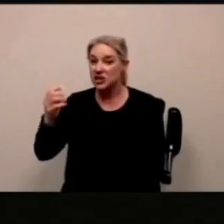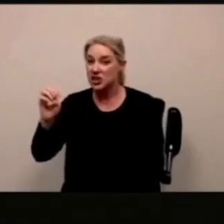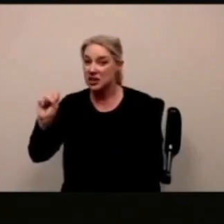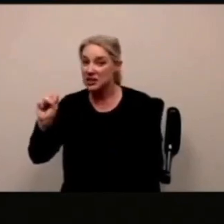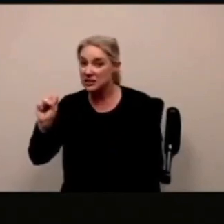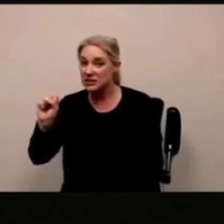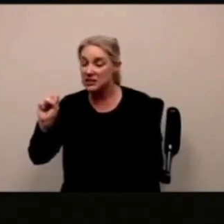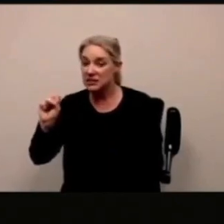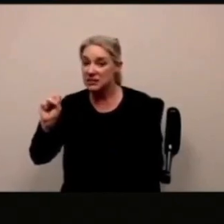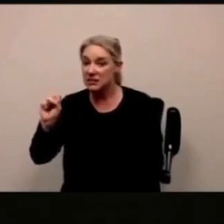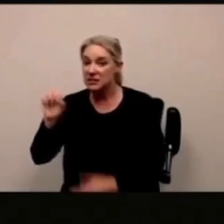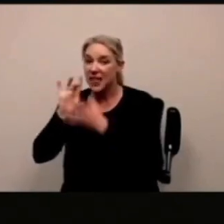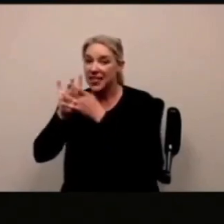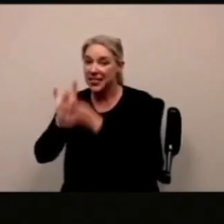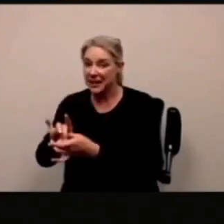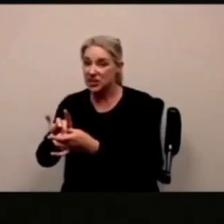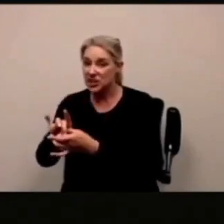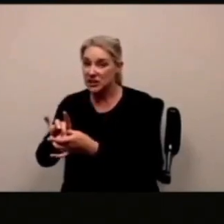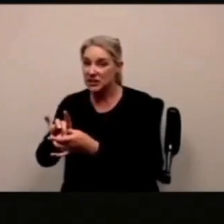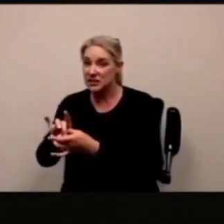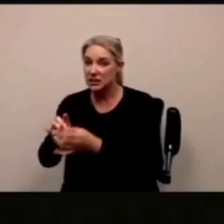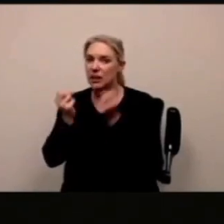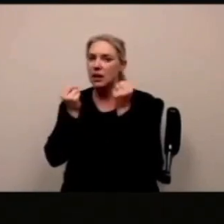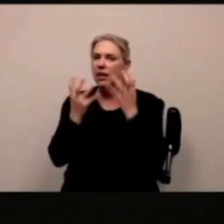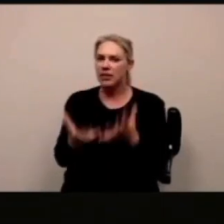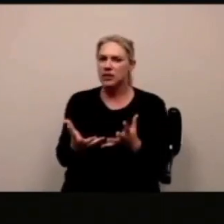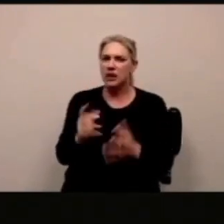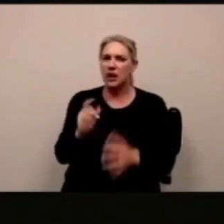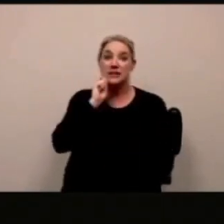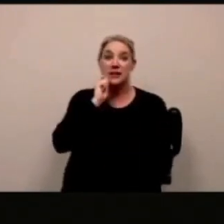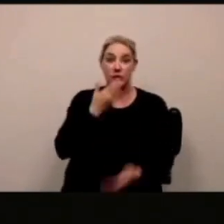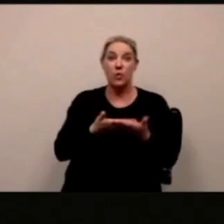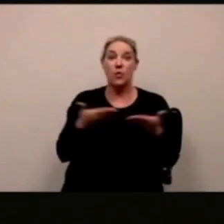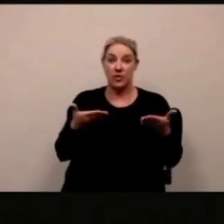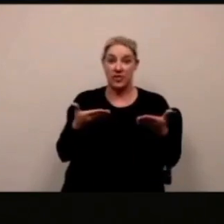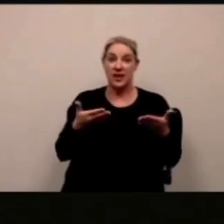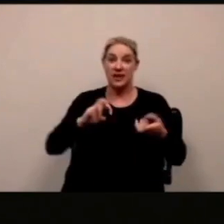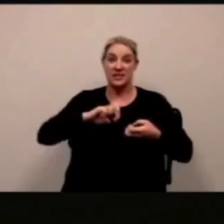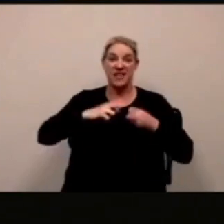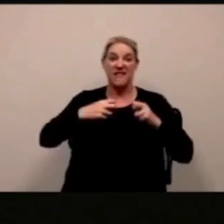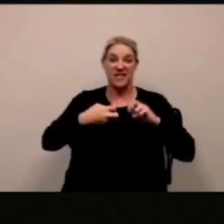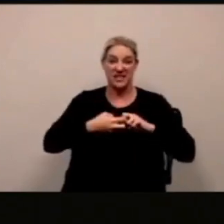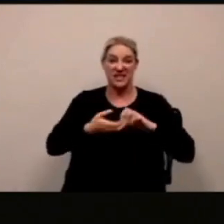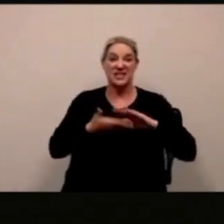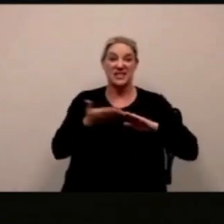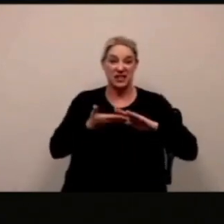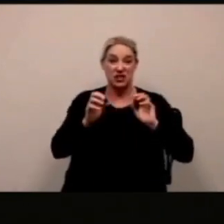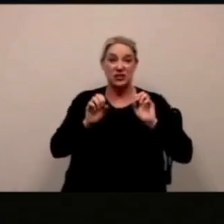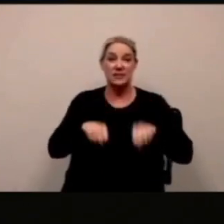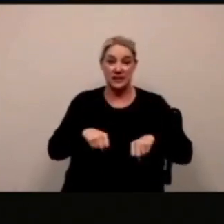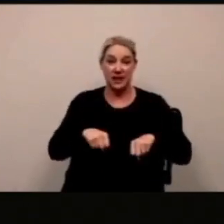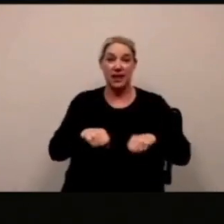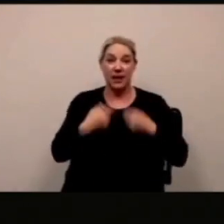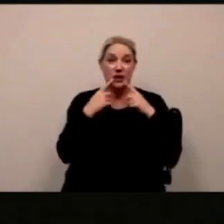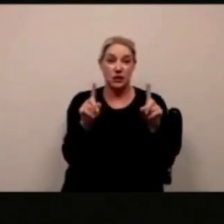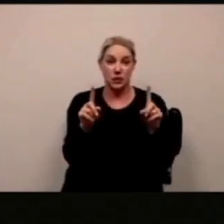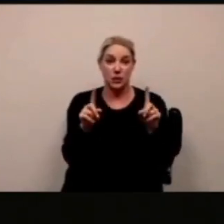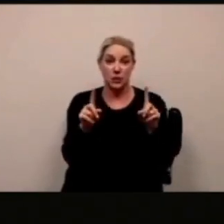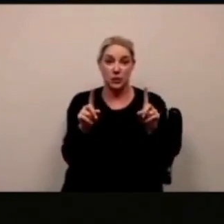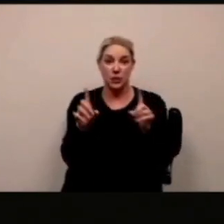であとこの接続のリンケージについての質問が入ってきています